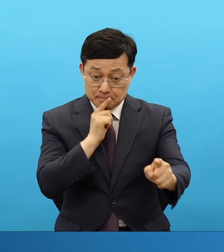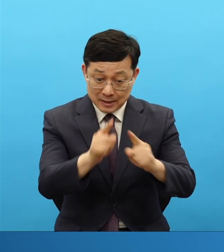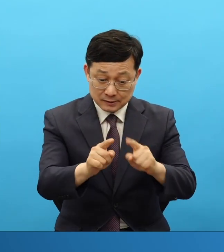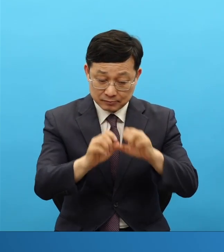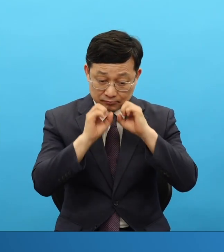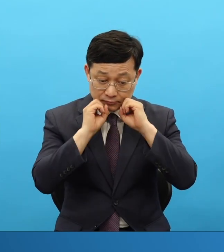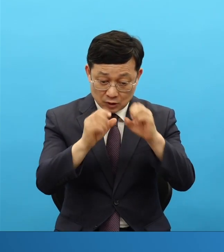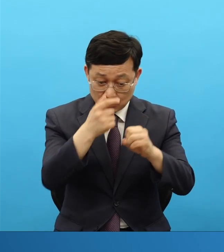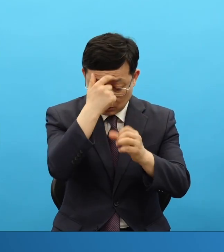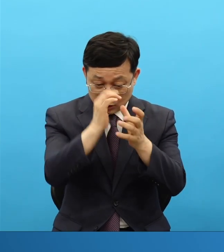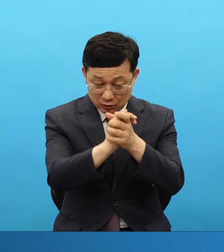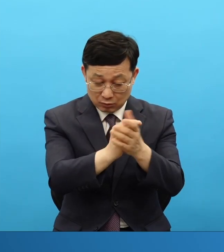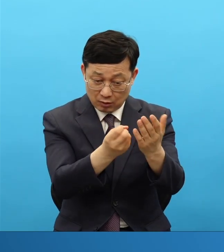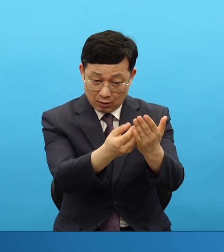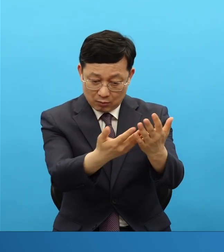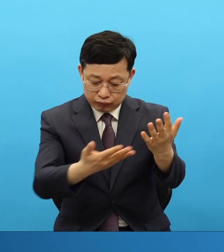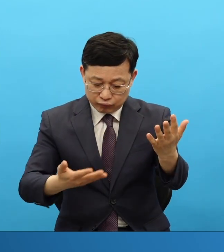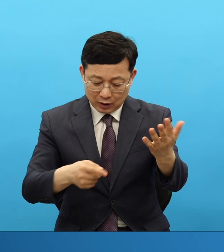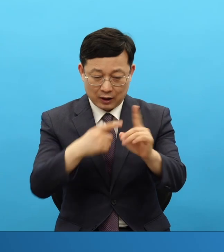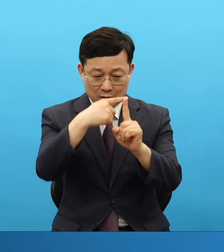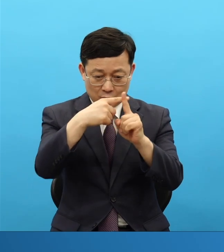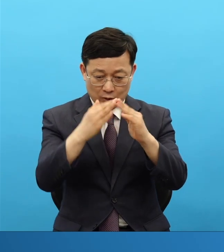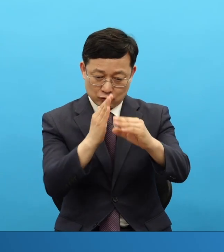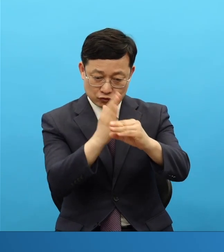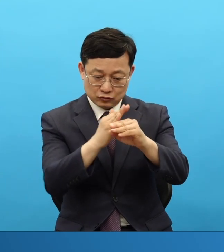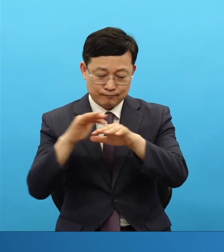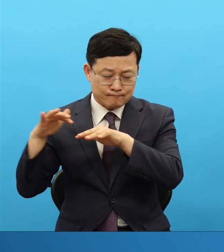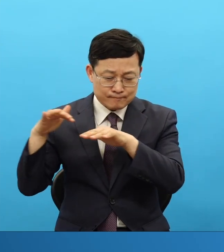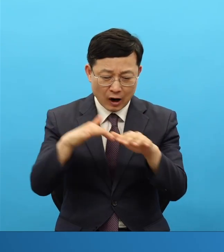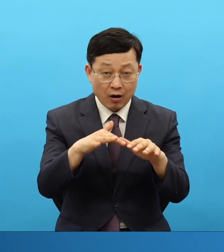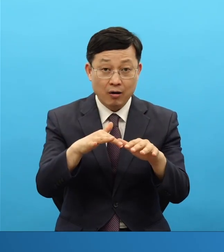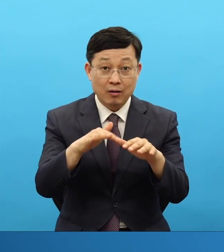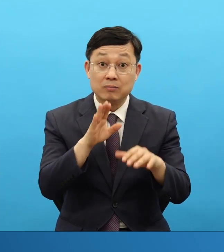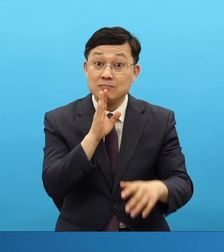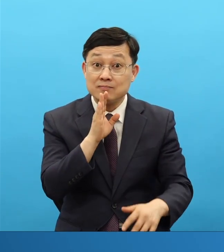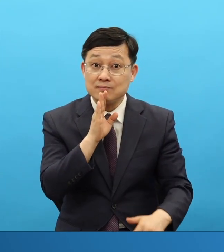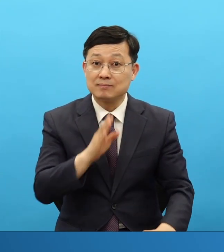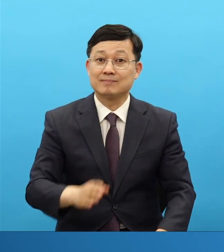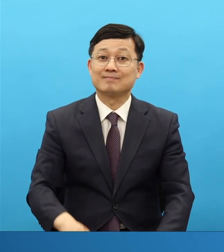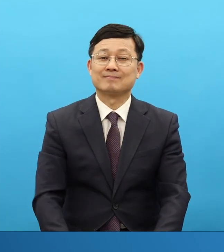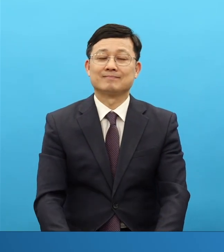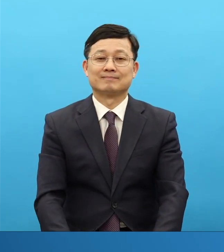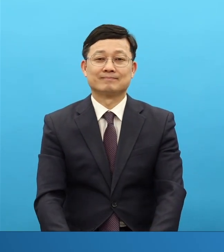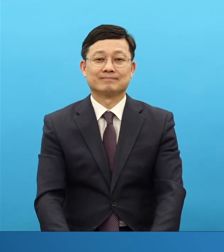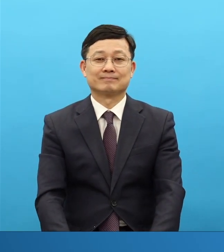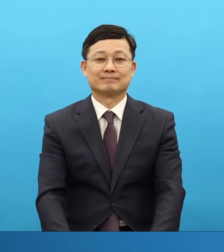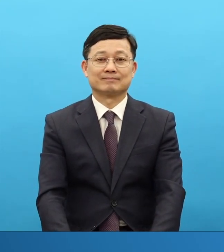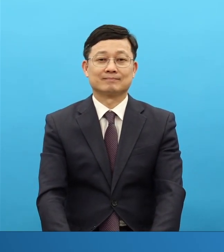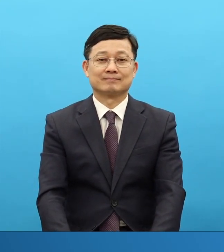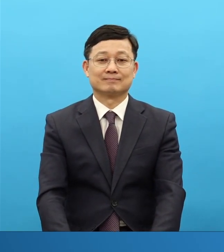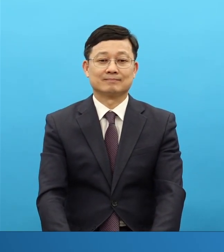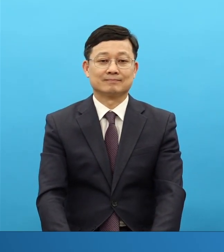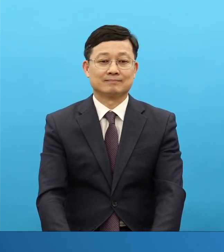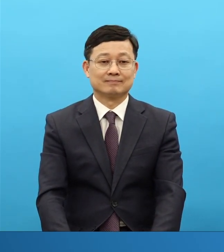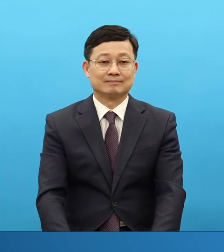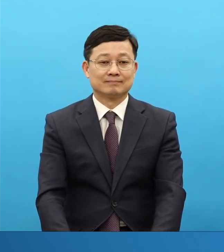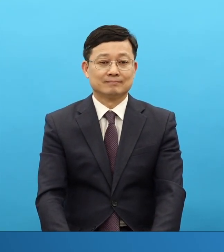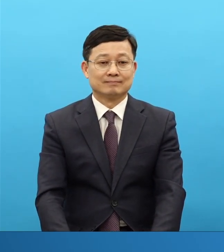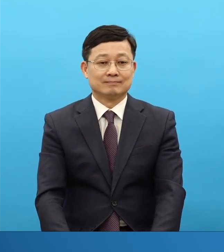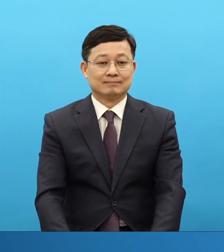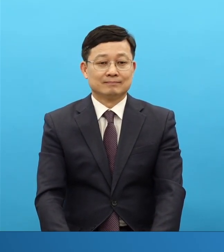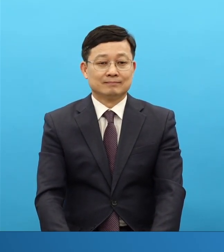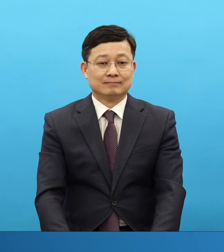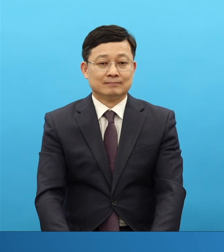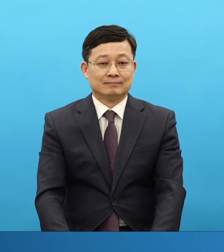가는 이 축복 속에 있기 때문에 될 수밖에 없죠. There's no choice but to be that way because you are within the blessing of following the stream of the word, prayer, and evangelism. 이걸